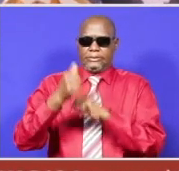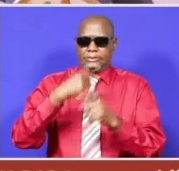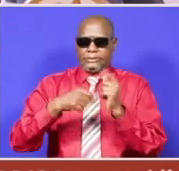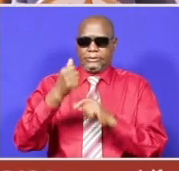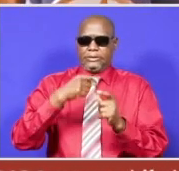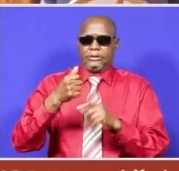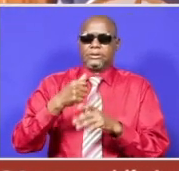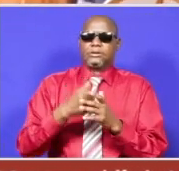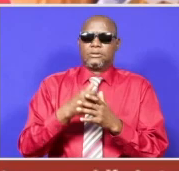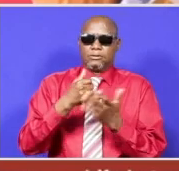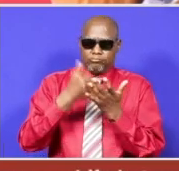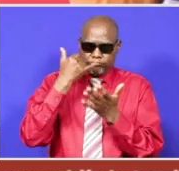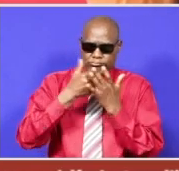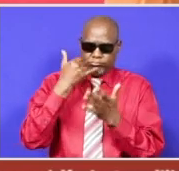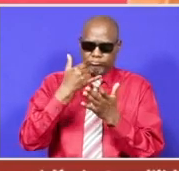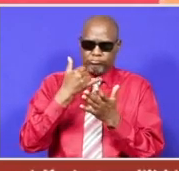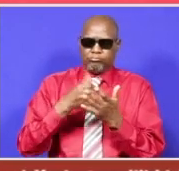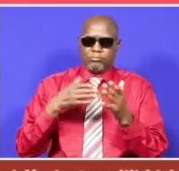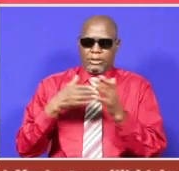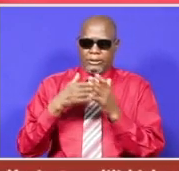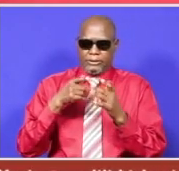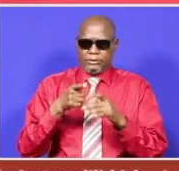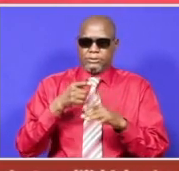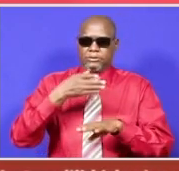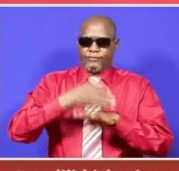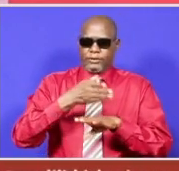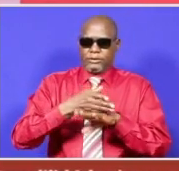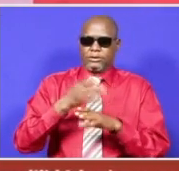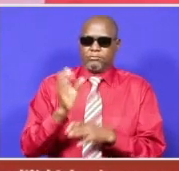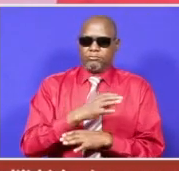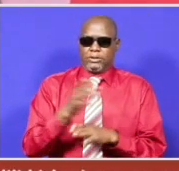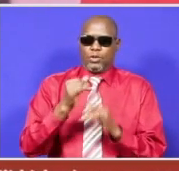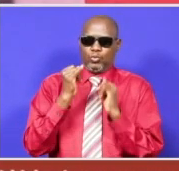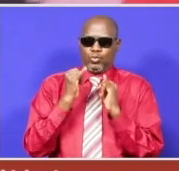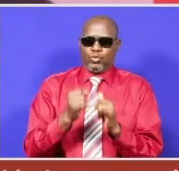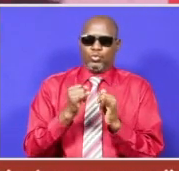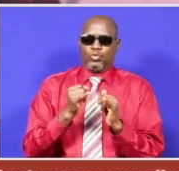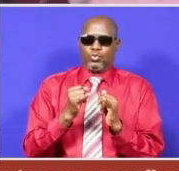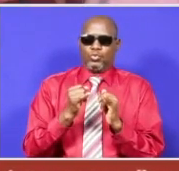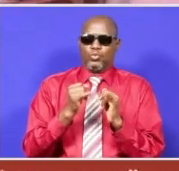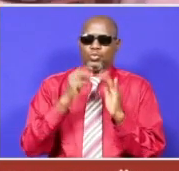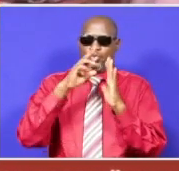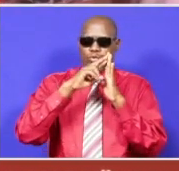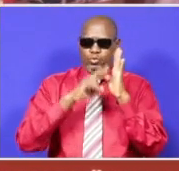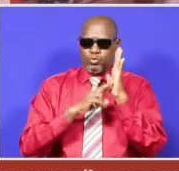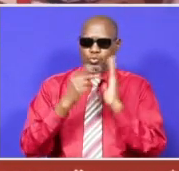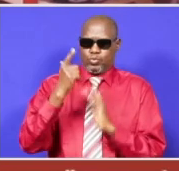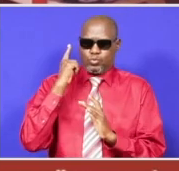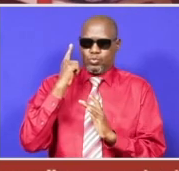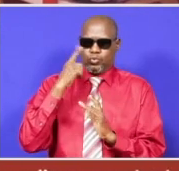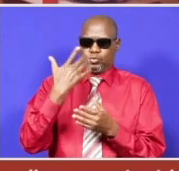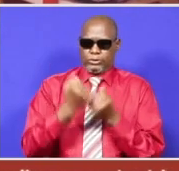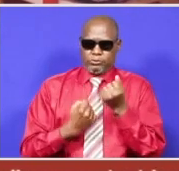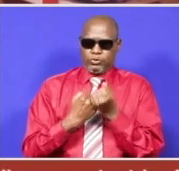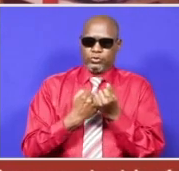matumizi ya dawa za kulevya nchini, serikali sasa imetangaza hatua madhubuti zinazotarajiwa kupiga jeki juhudi